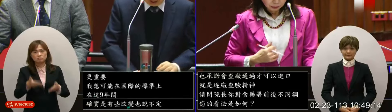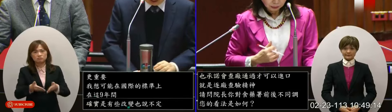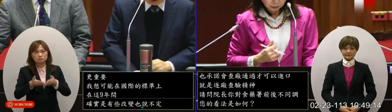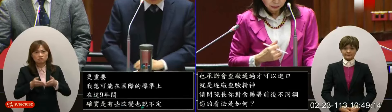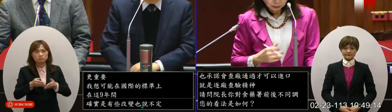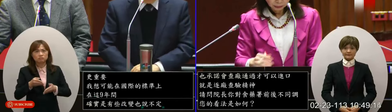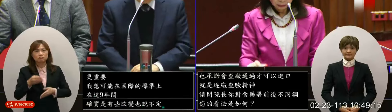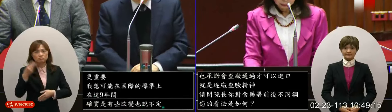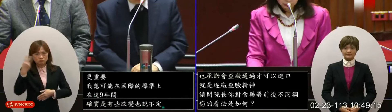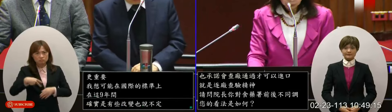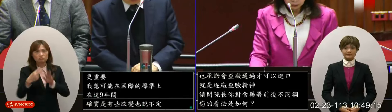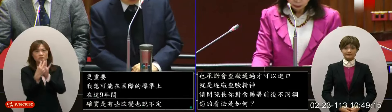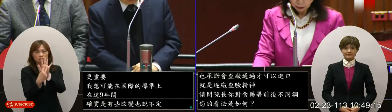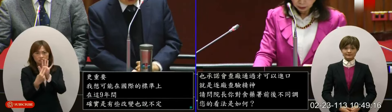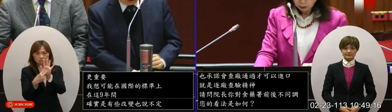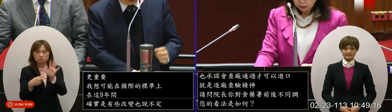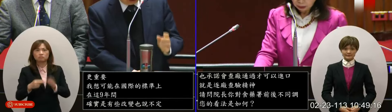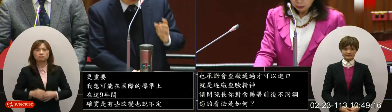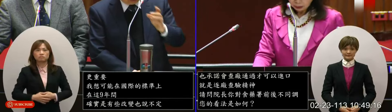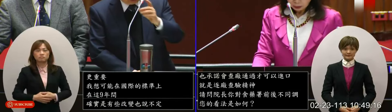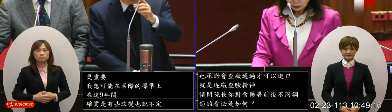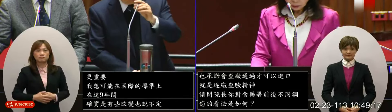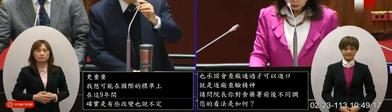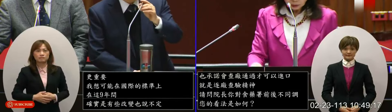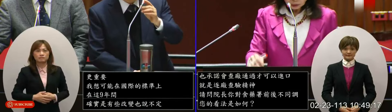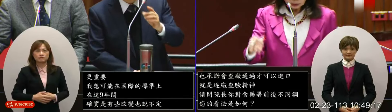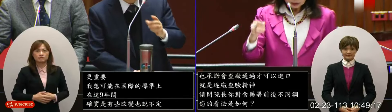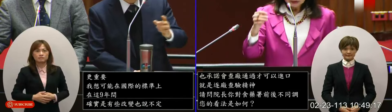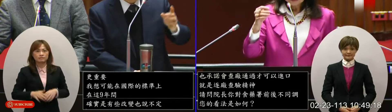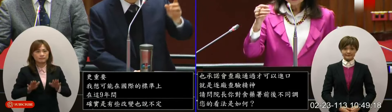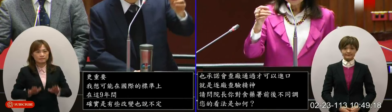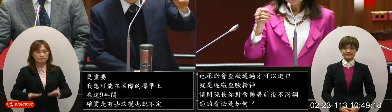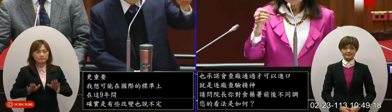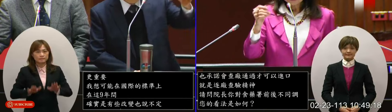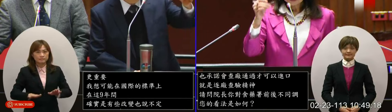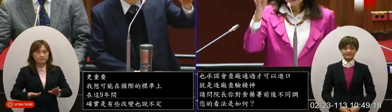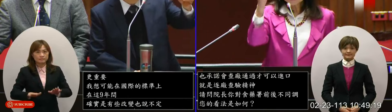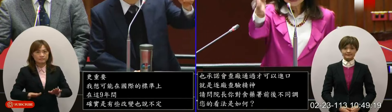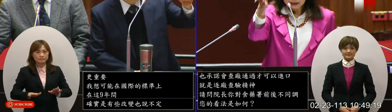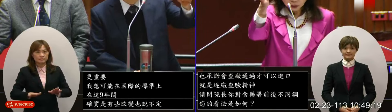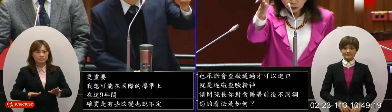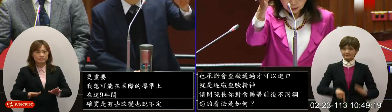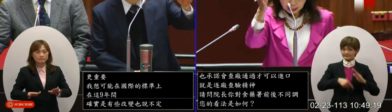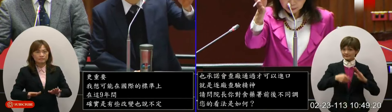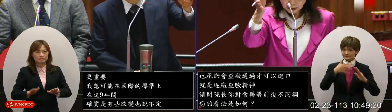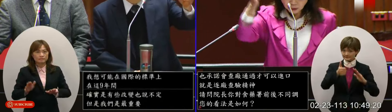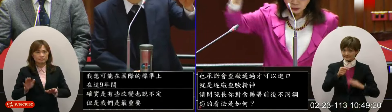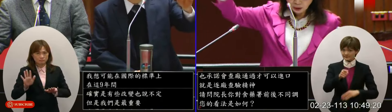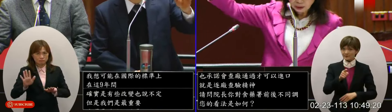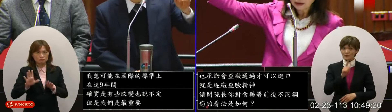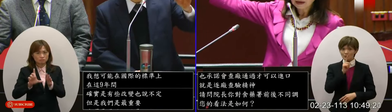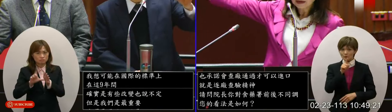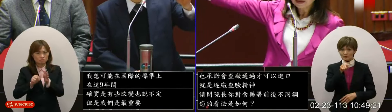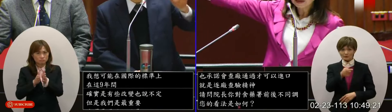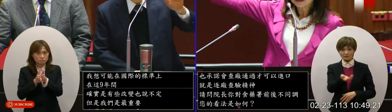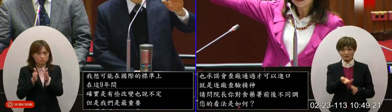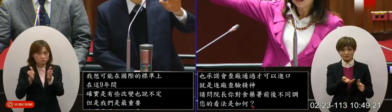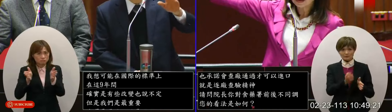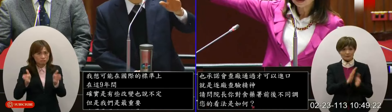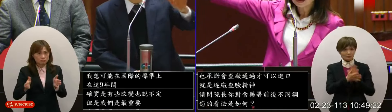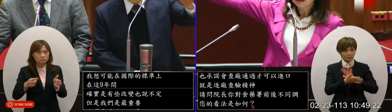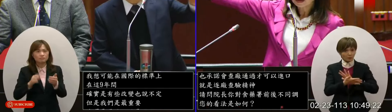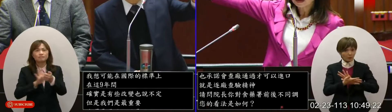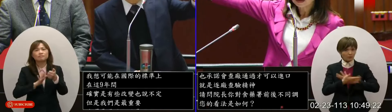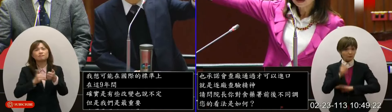在强调的是说在目前呢，有一段时间哦，有一段委